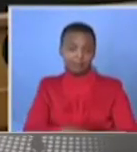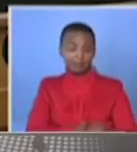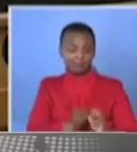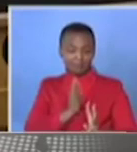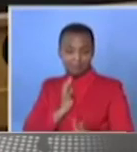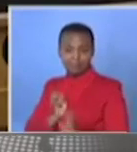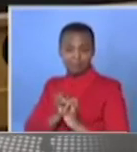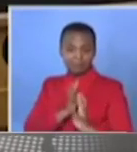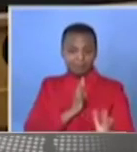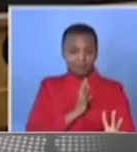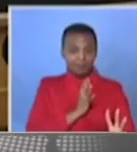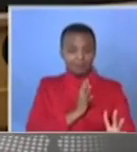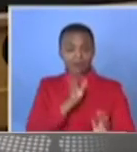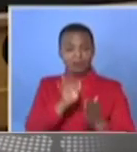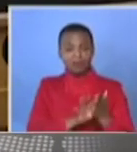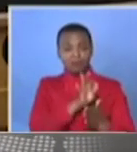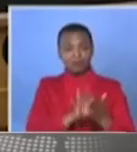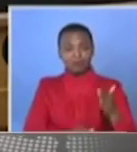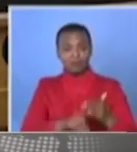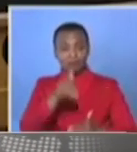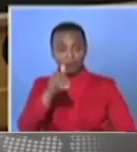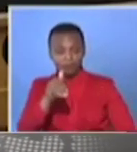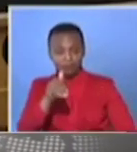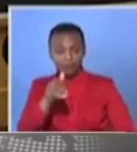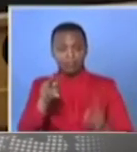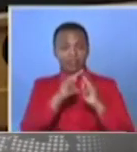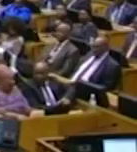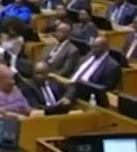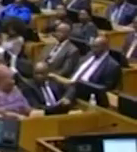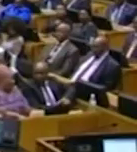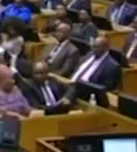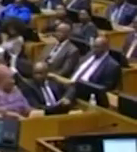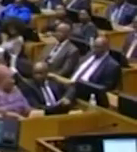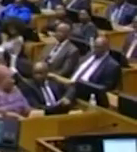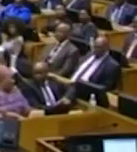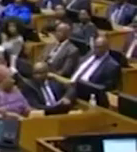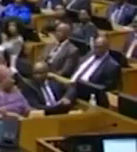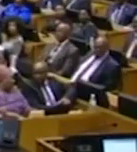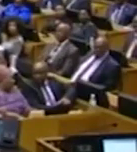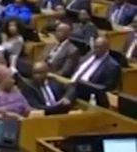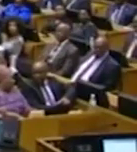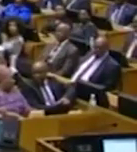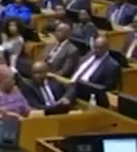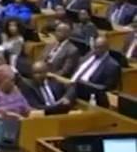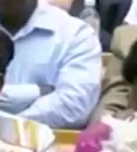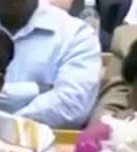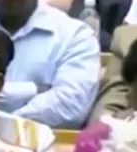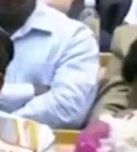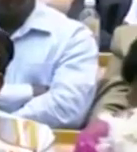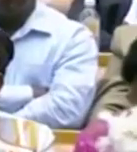les Sud-Africains seront invités aux urnes pour la sixième fois dans l'histoire de notre démocratie pour élire les députés et les gouverneurs